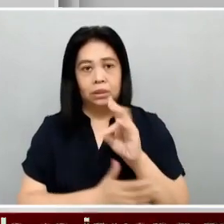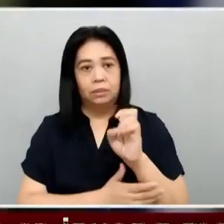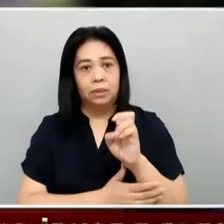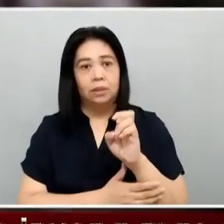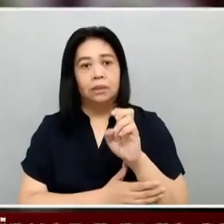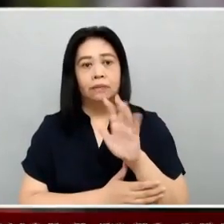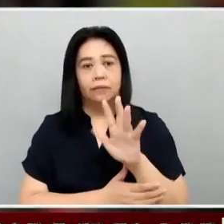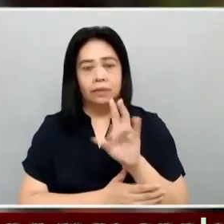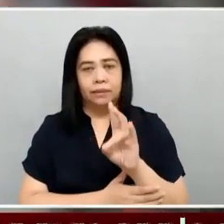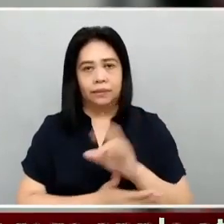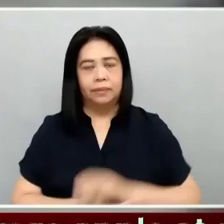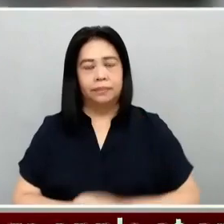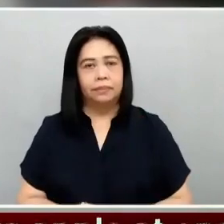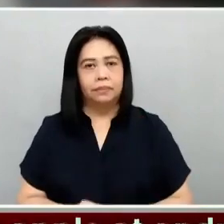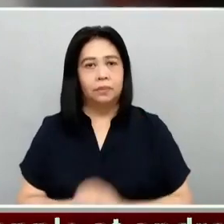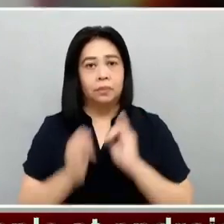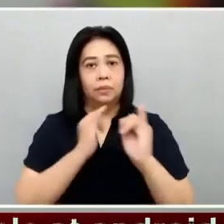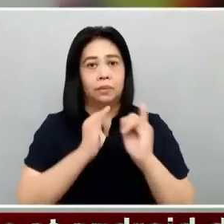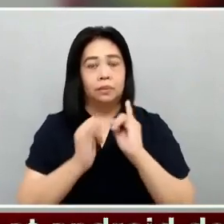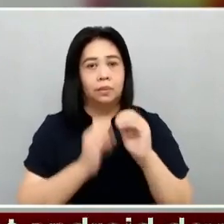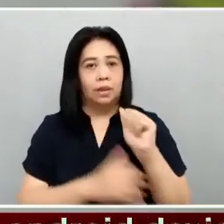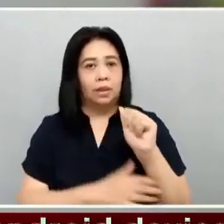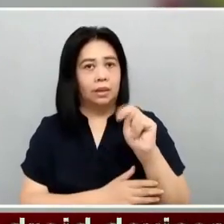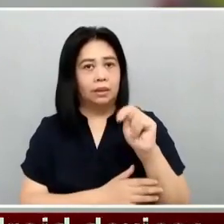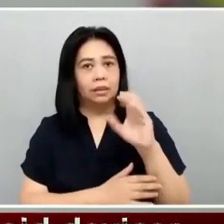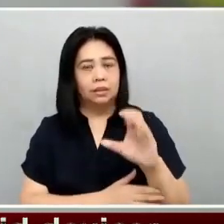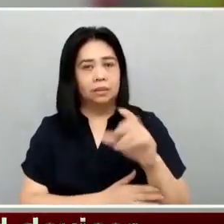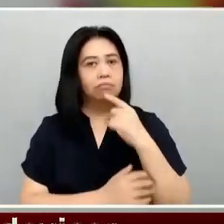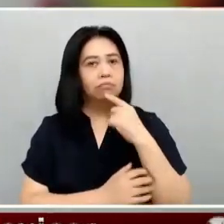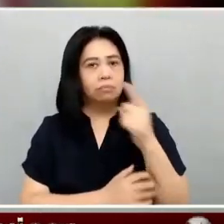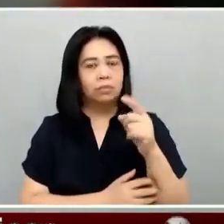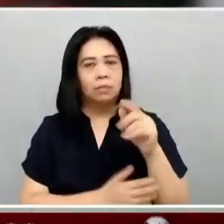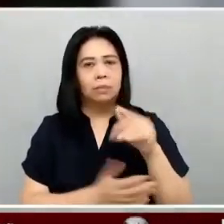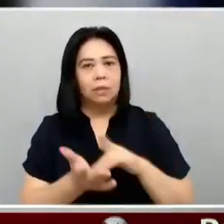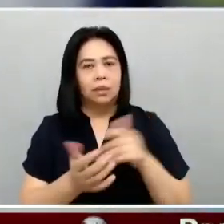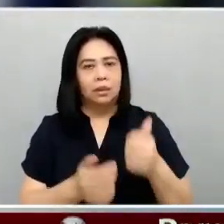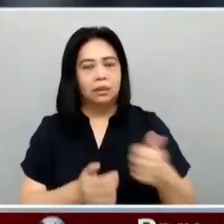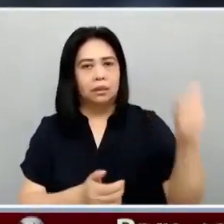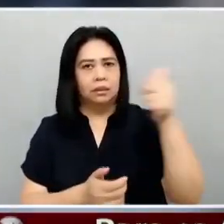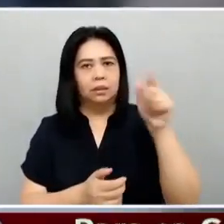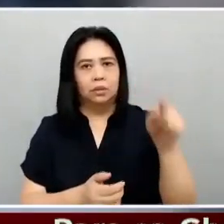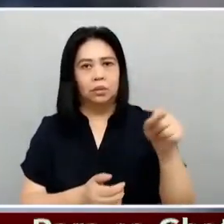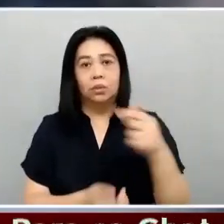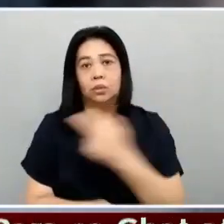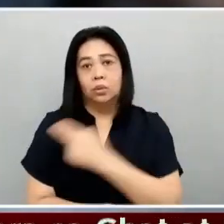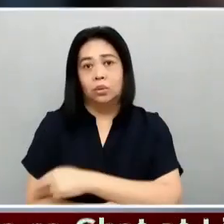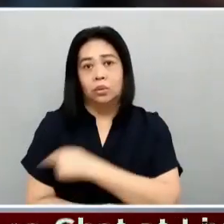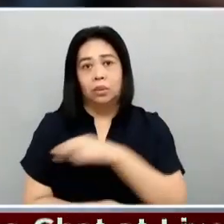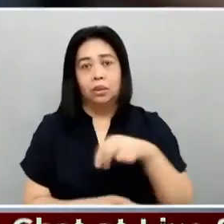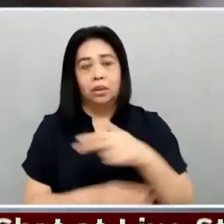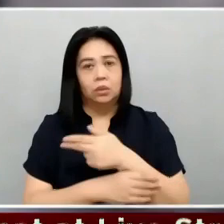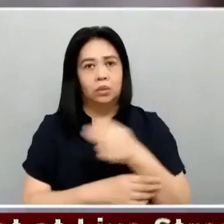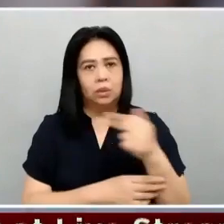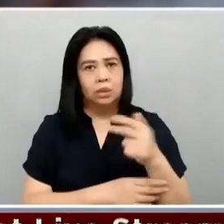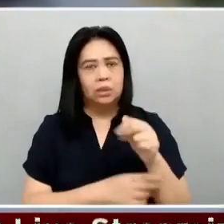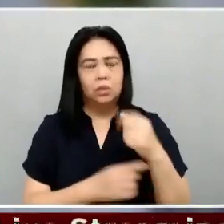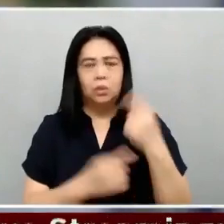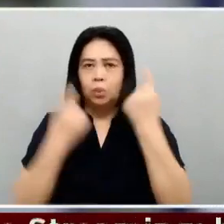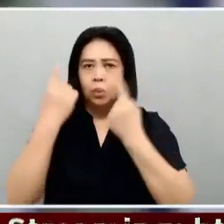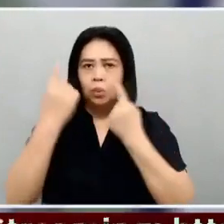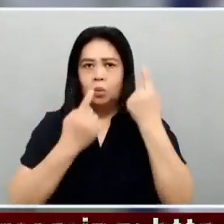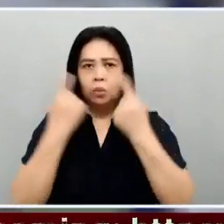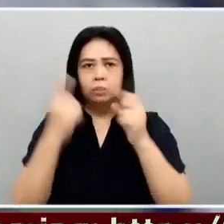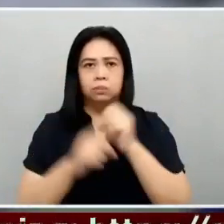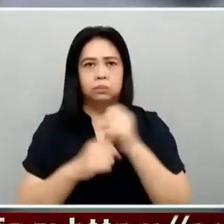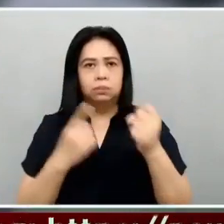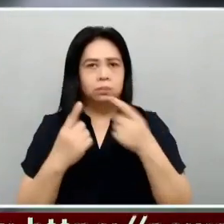56,757. Sa panayam sa ANC, sinabi ng medical director na isang ospital sa Indonesia na nakababahala ang sitwasyon dahil